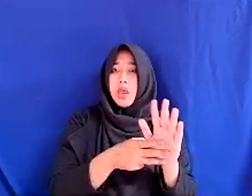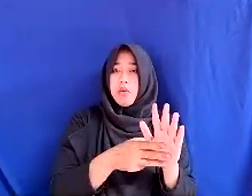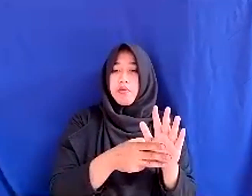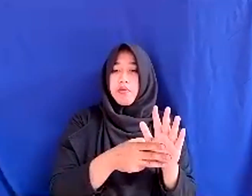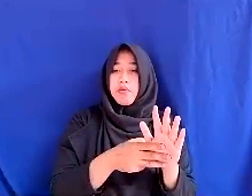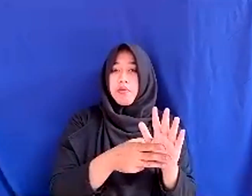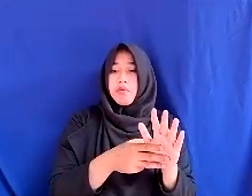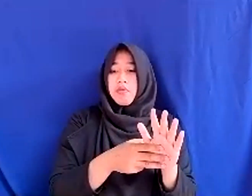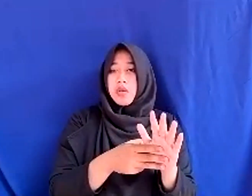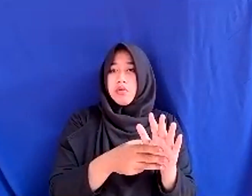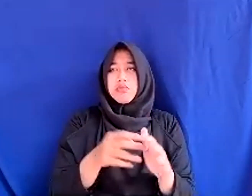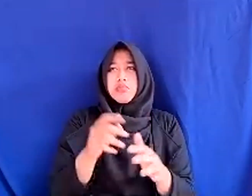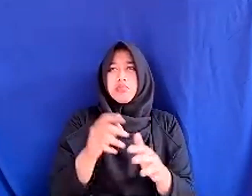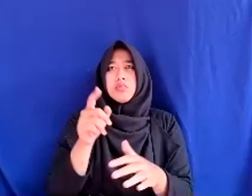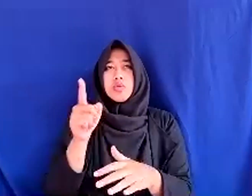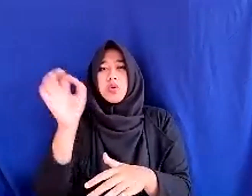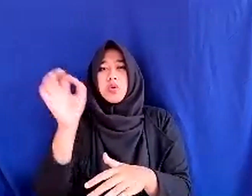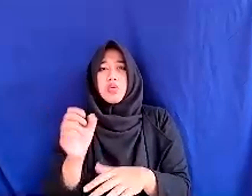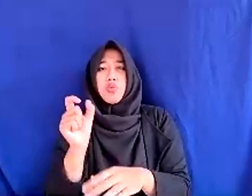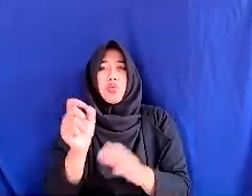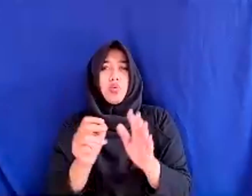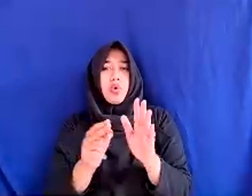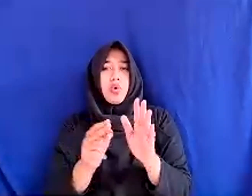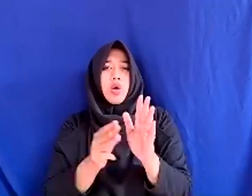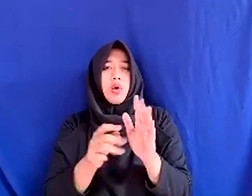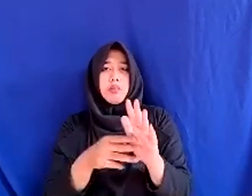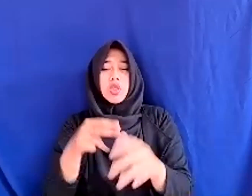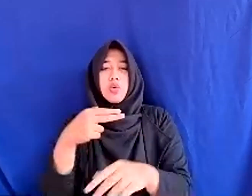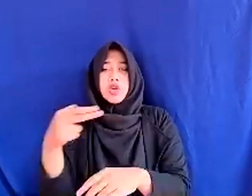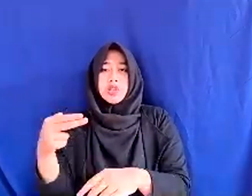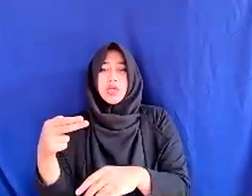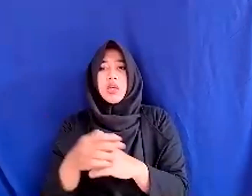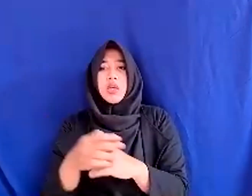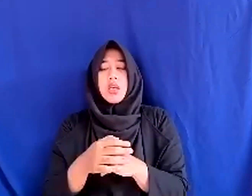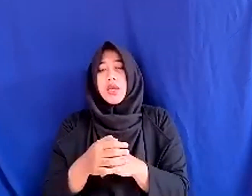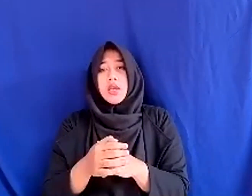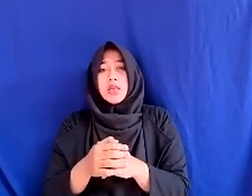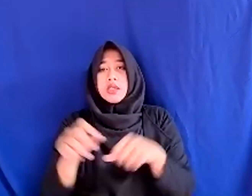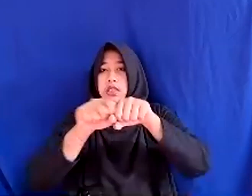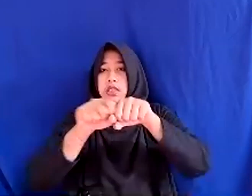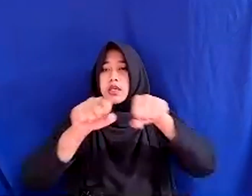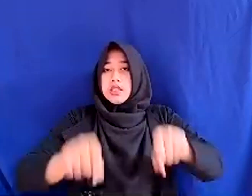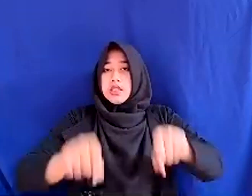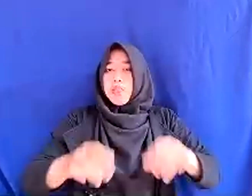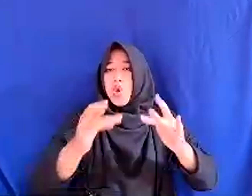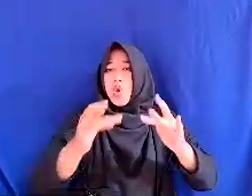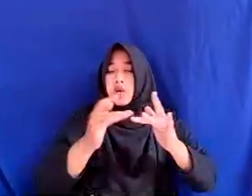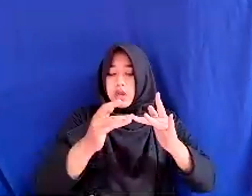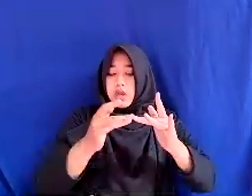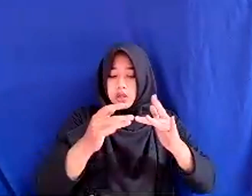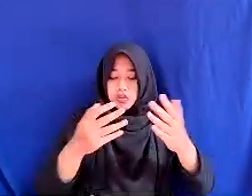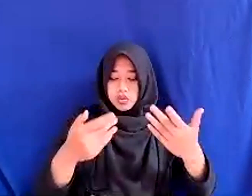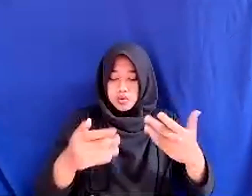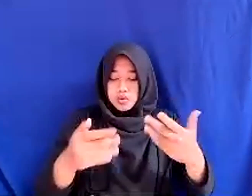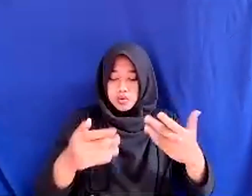Ya. Kemudian juga karena sistem-sistem online itu sudah berlangsung di kita. Jadi ada hal-hal